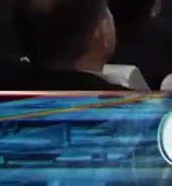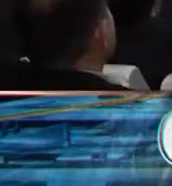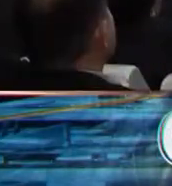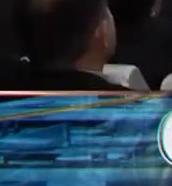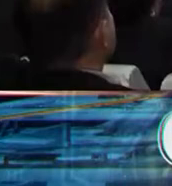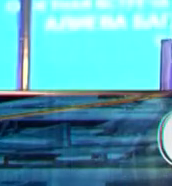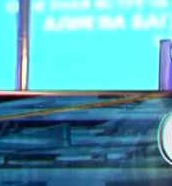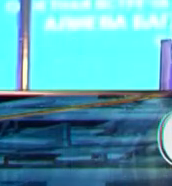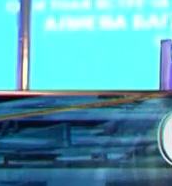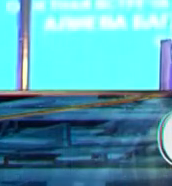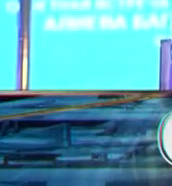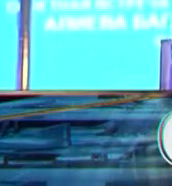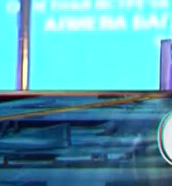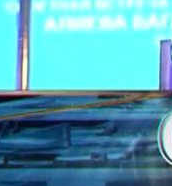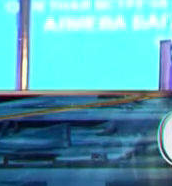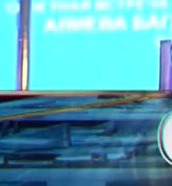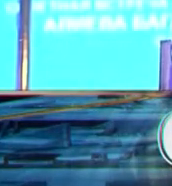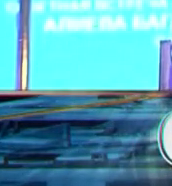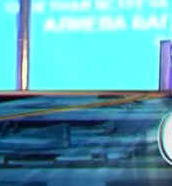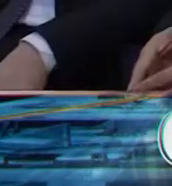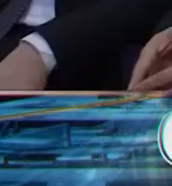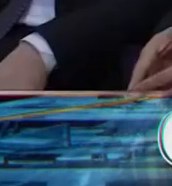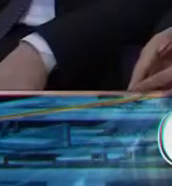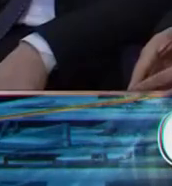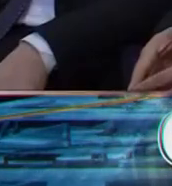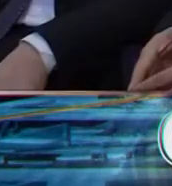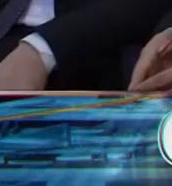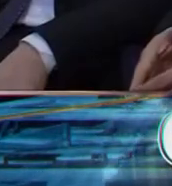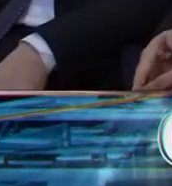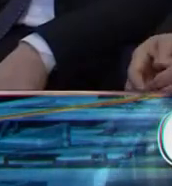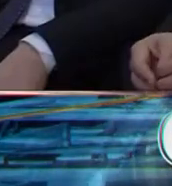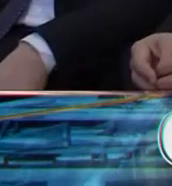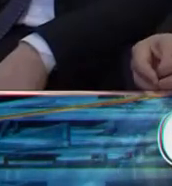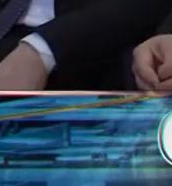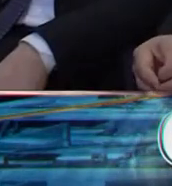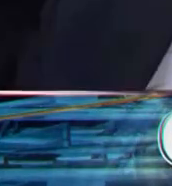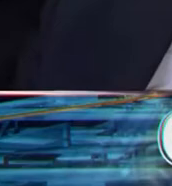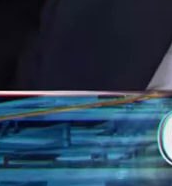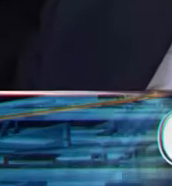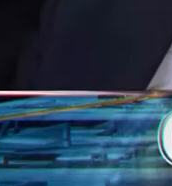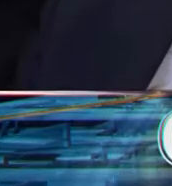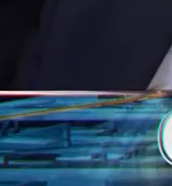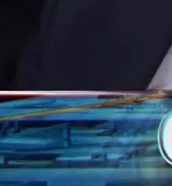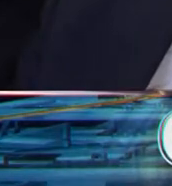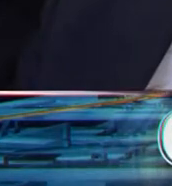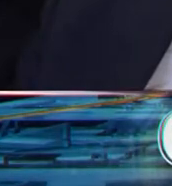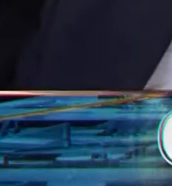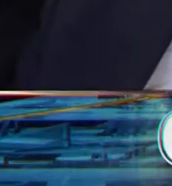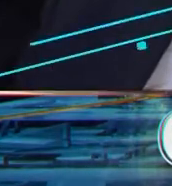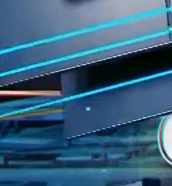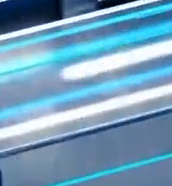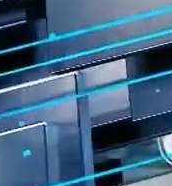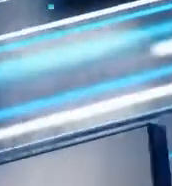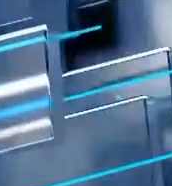Что год грядущий нам готовит? Аким Жамбылского района отчитался перед населением о сделанном и рассказал о будущем.